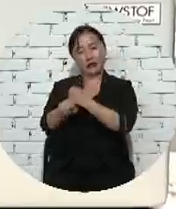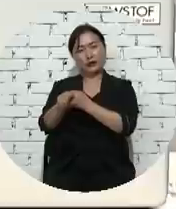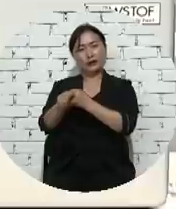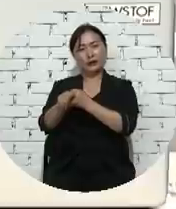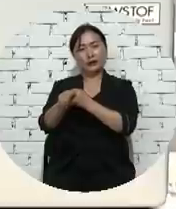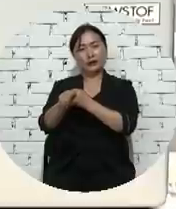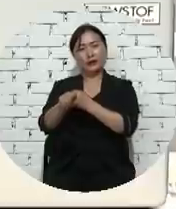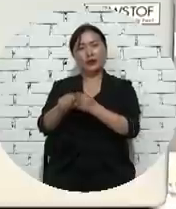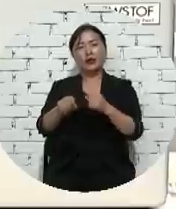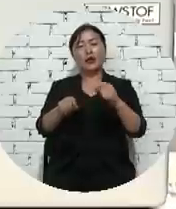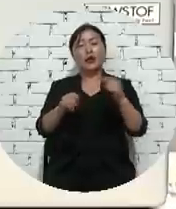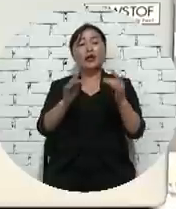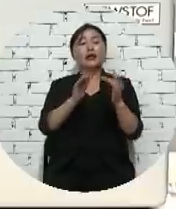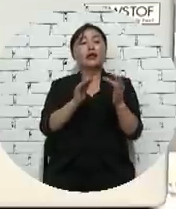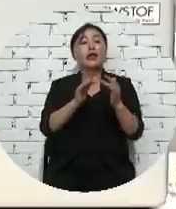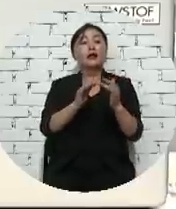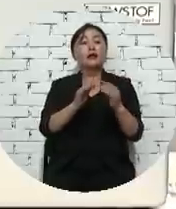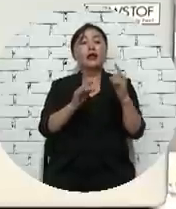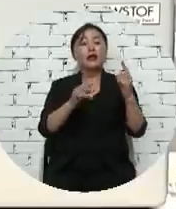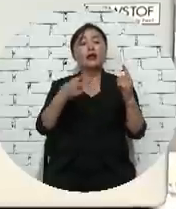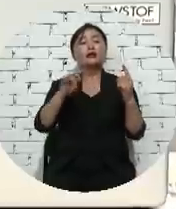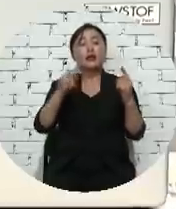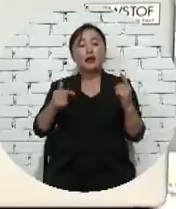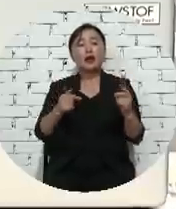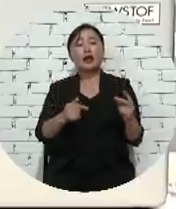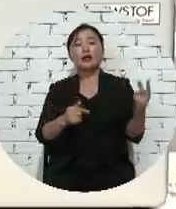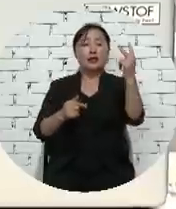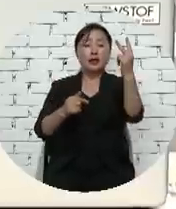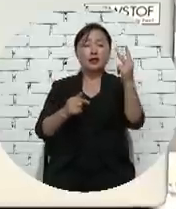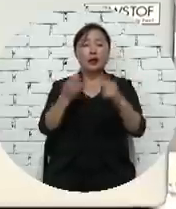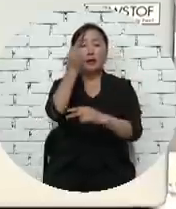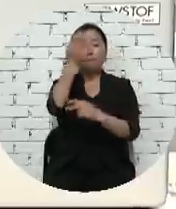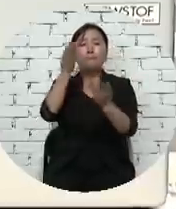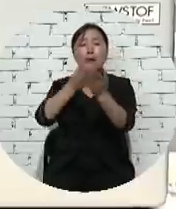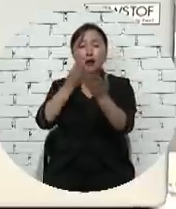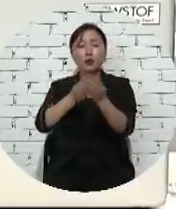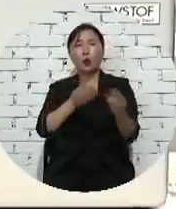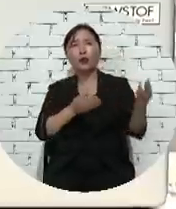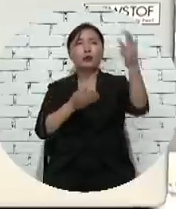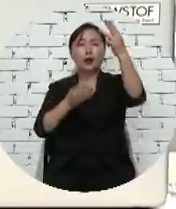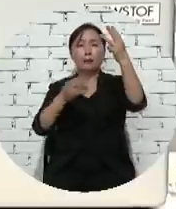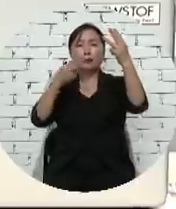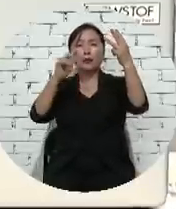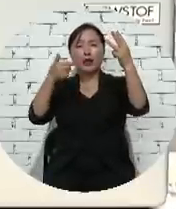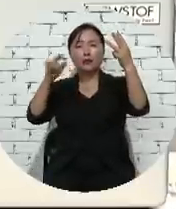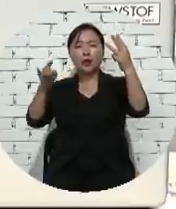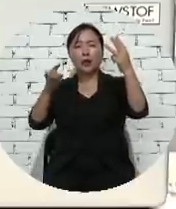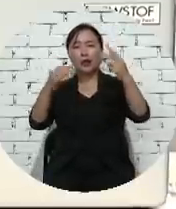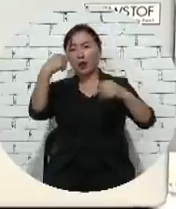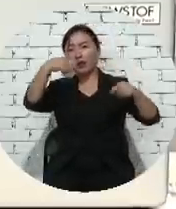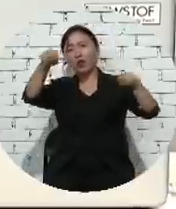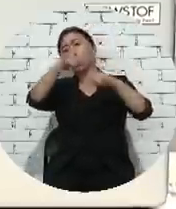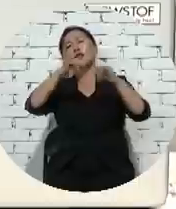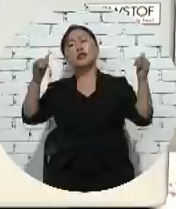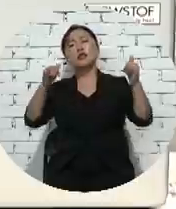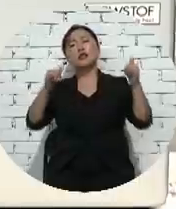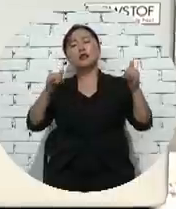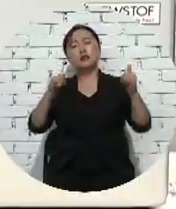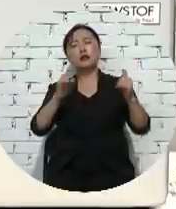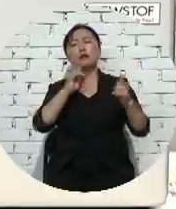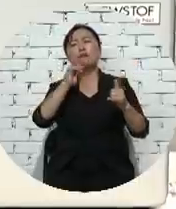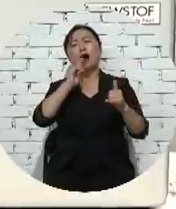1단계 인터넷 매체, 2단계 메이저 언론, 3단계 예? 정치인들의 출연 이런 식으로